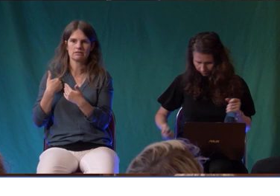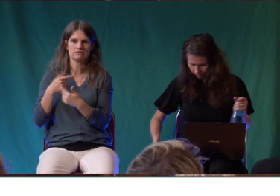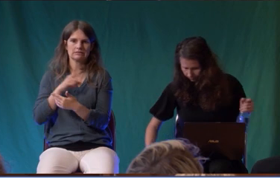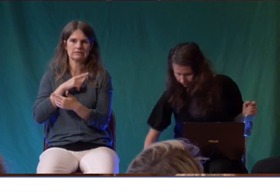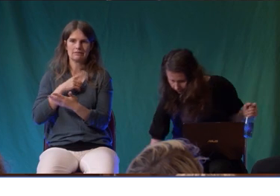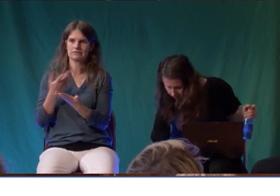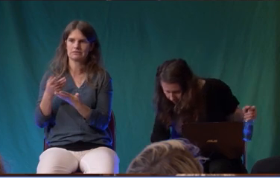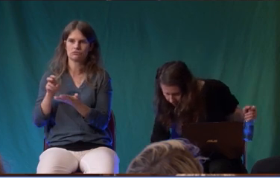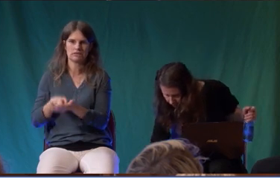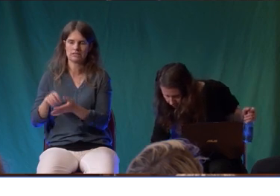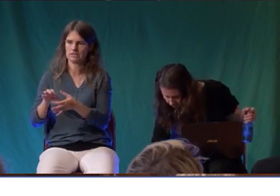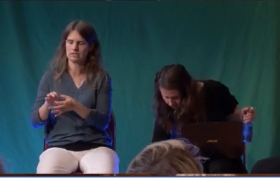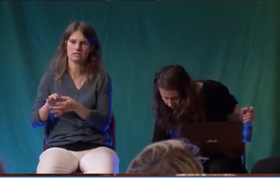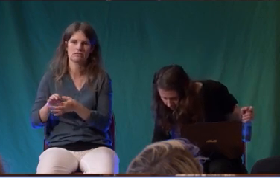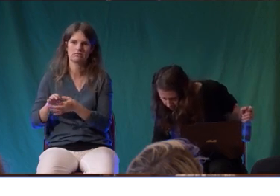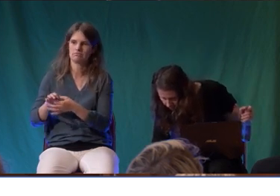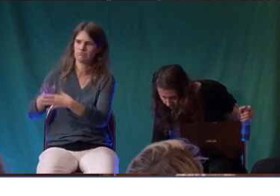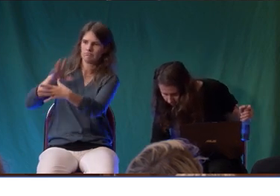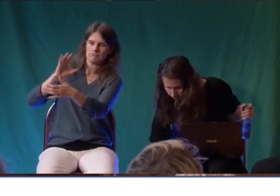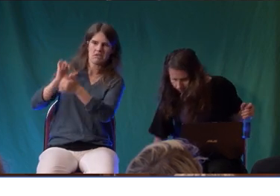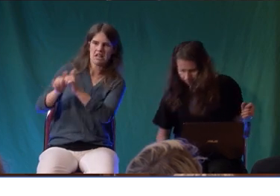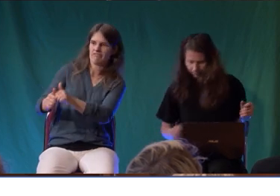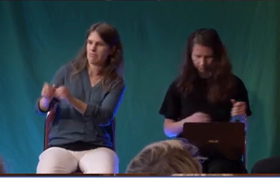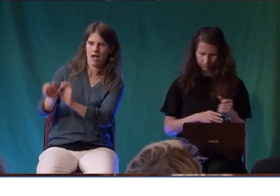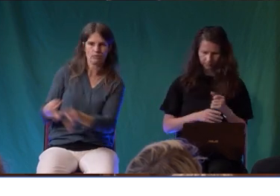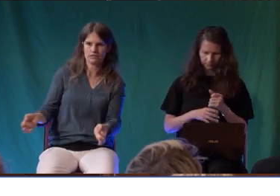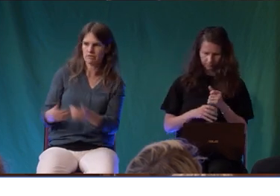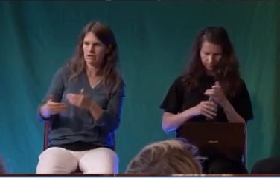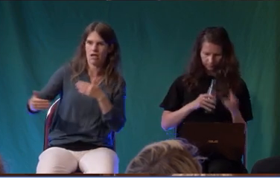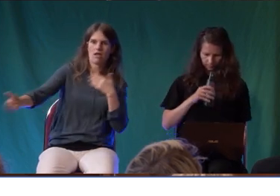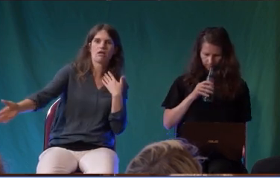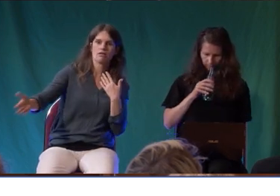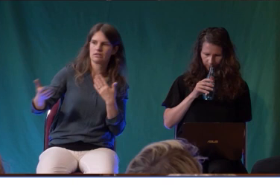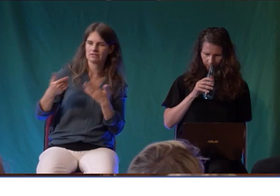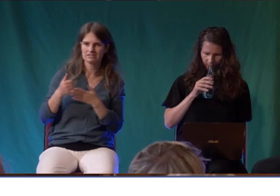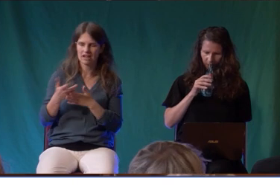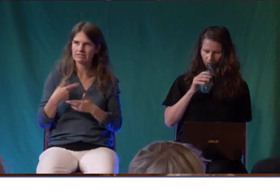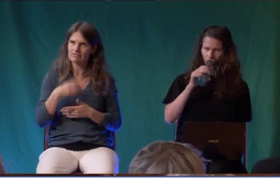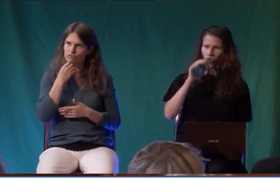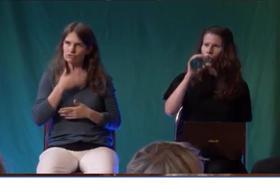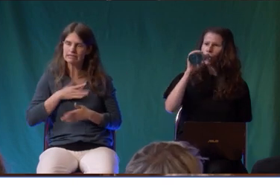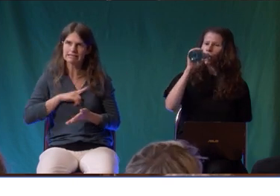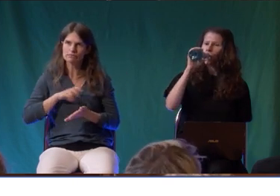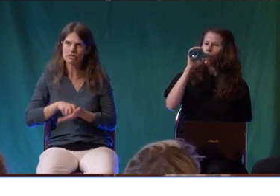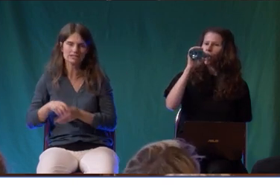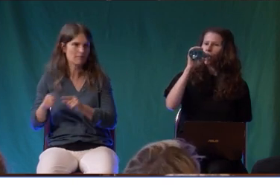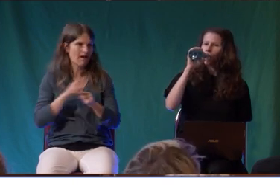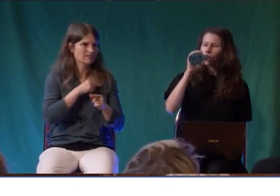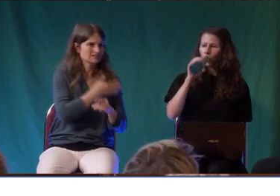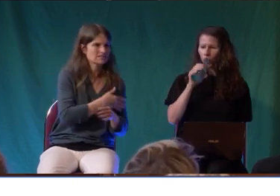und alles alleine macht und auch in diesem Bereich sind die Eltern eben sehr hin und hergerissen und